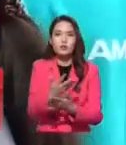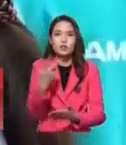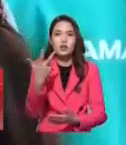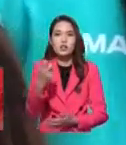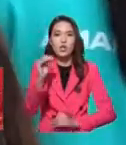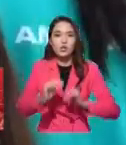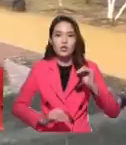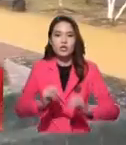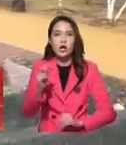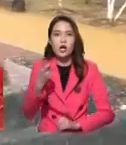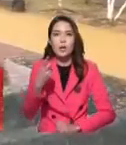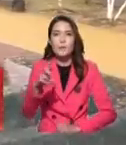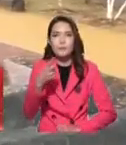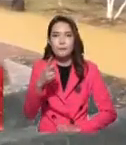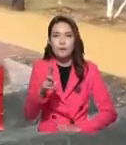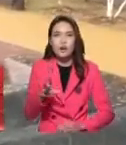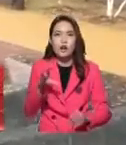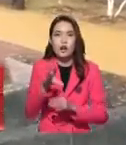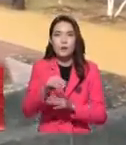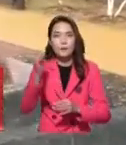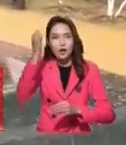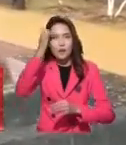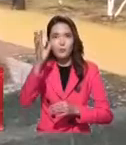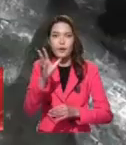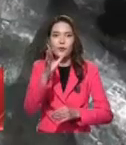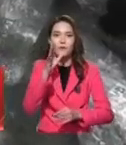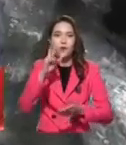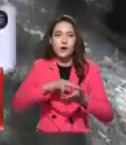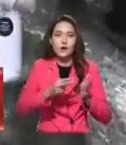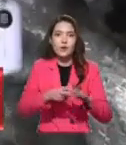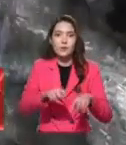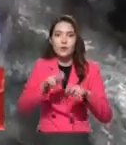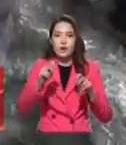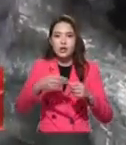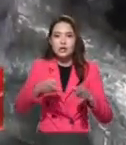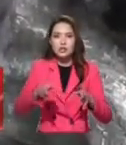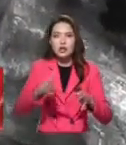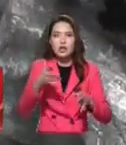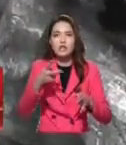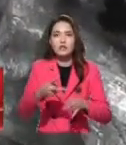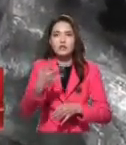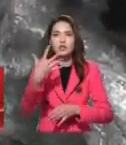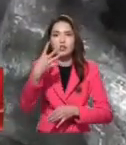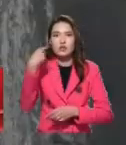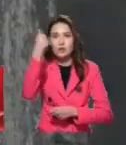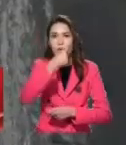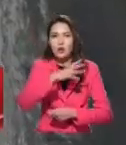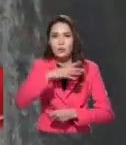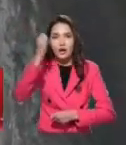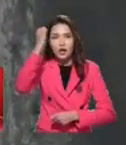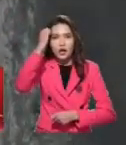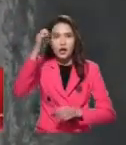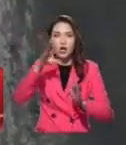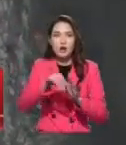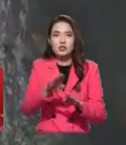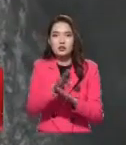тонн бронзы. Вовнутрь заложена капсула времени, которую планируется вскрыть в 2054 году. Памятник